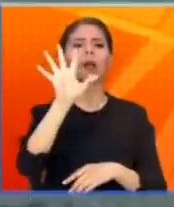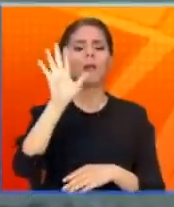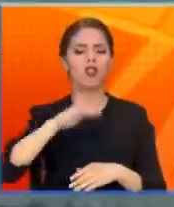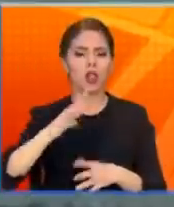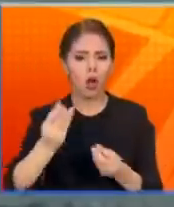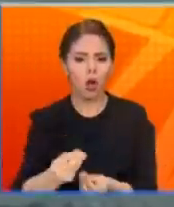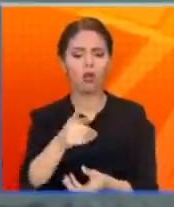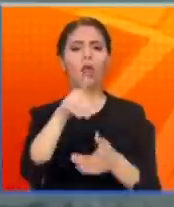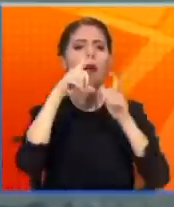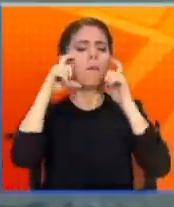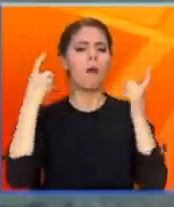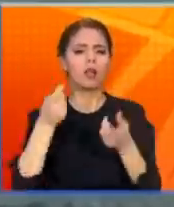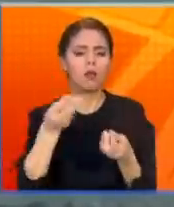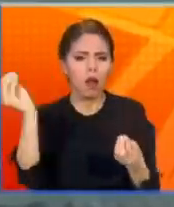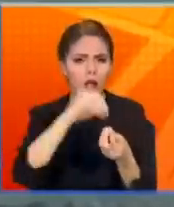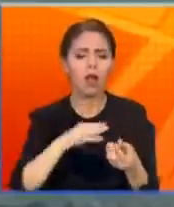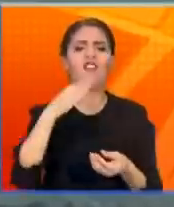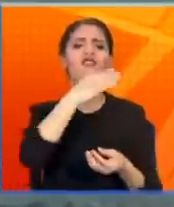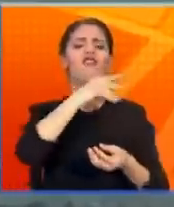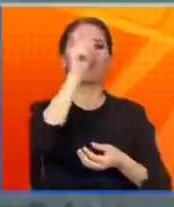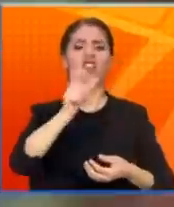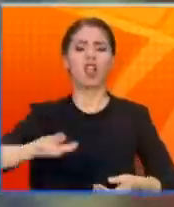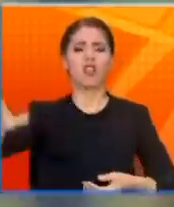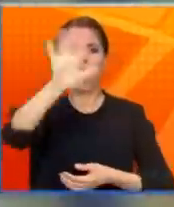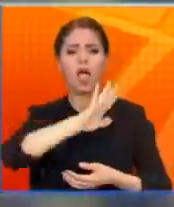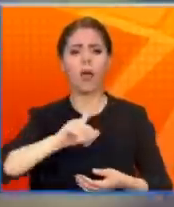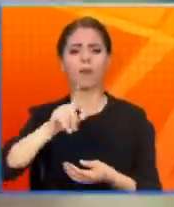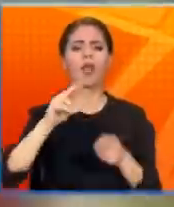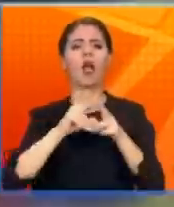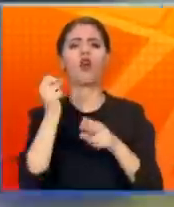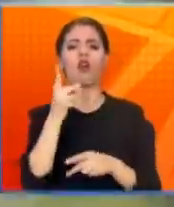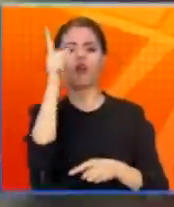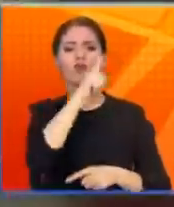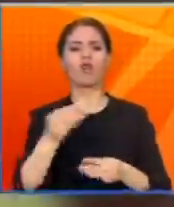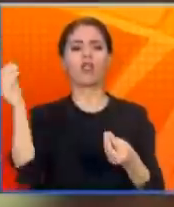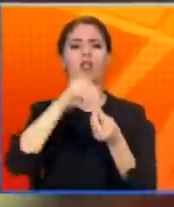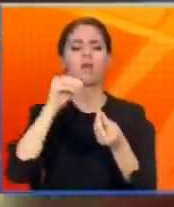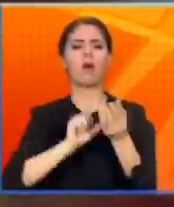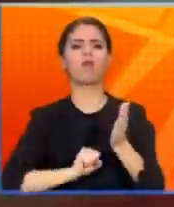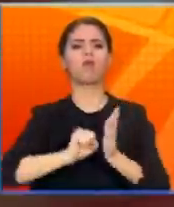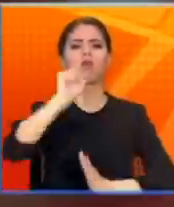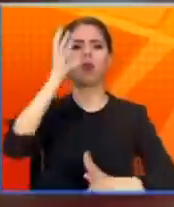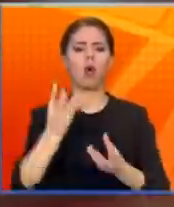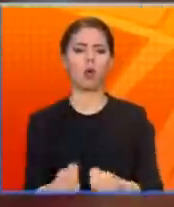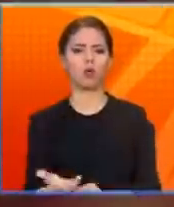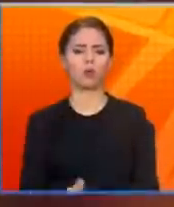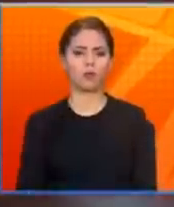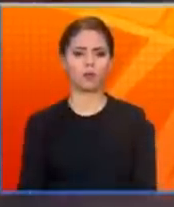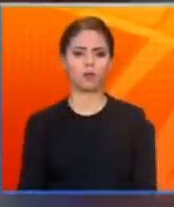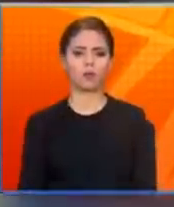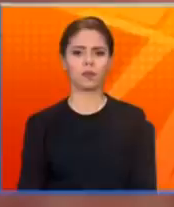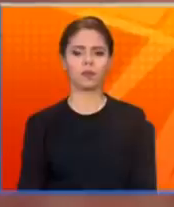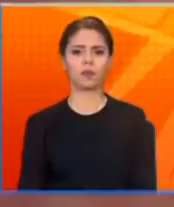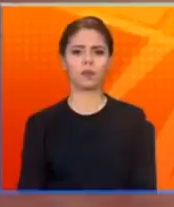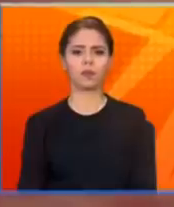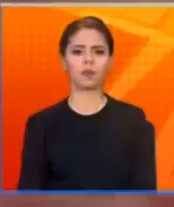liradan satılıyor. Fırsatçıların yeni oyununun adı koronavirüs. Efendim kaç paket aldınız? Valla bayağı bir aldım galiba, 10 tane